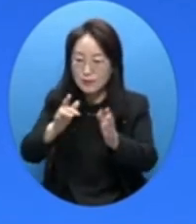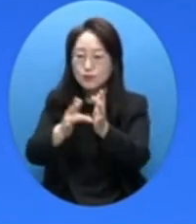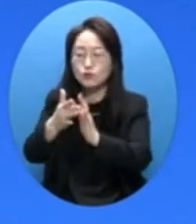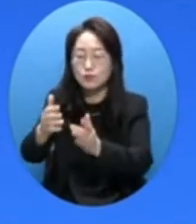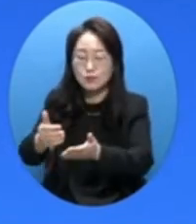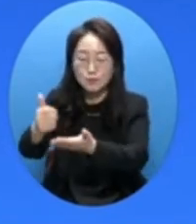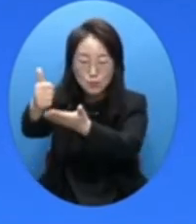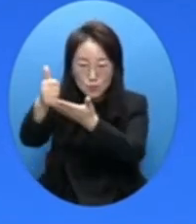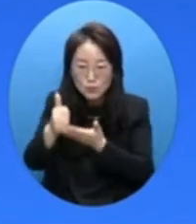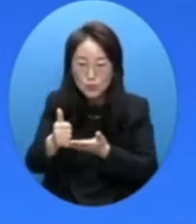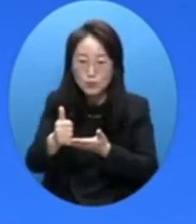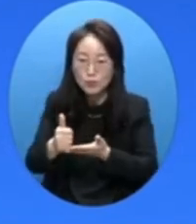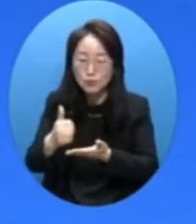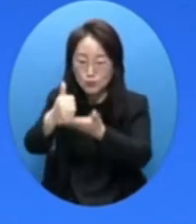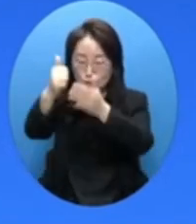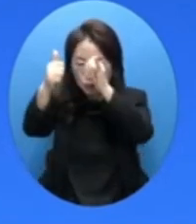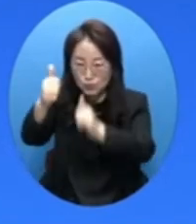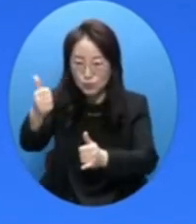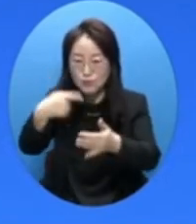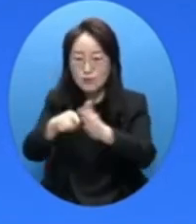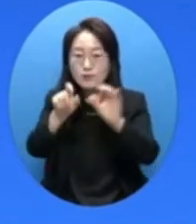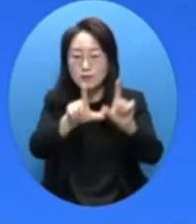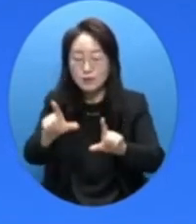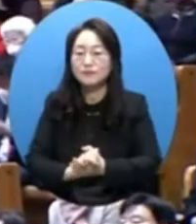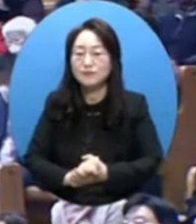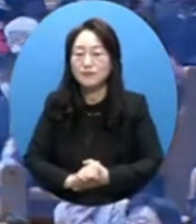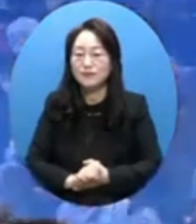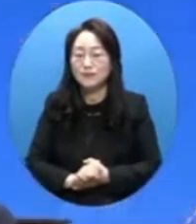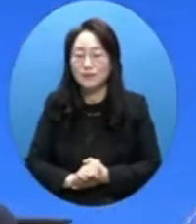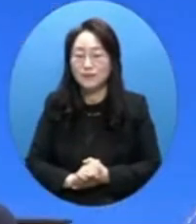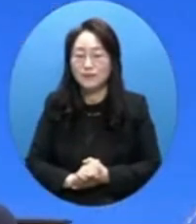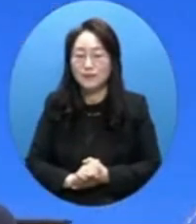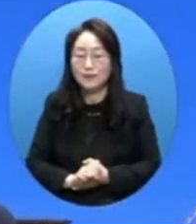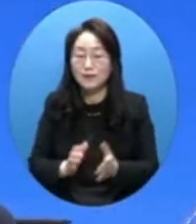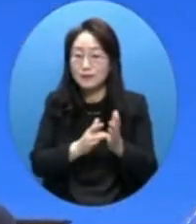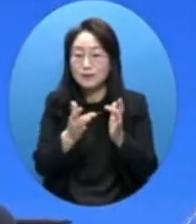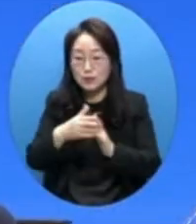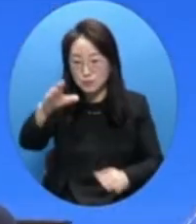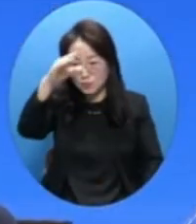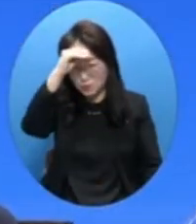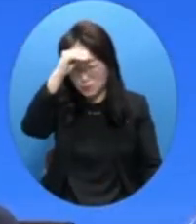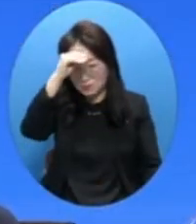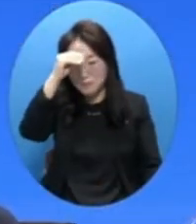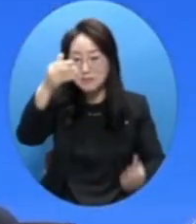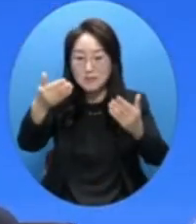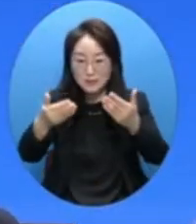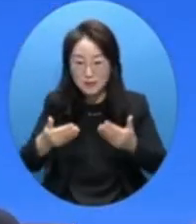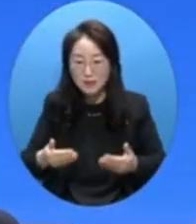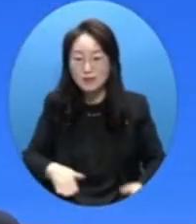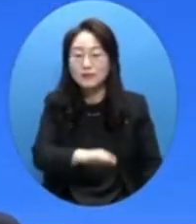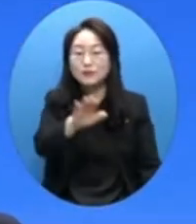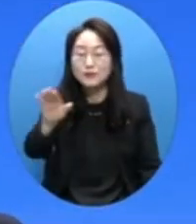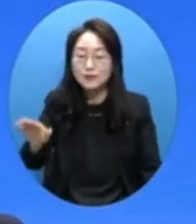우리 주님의 사랑하는 여러분 모두가 되기를 주님의 이름으로 축원합니다 예수님을 본받아 우리가